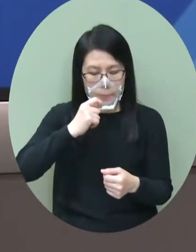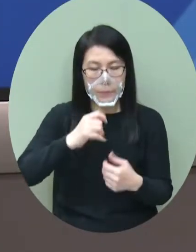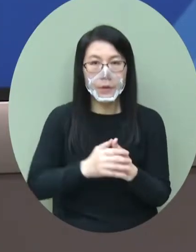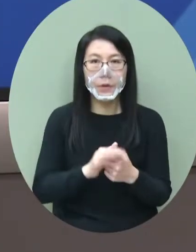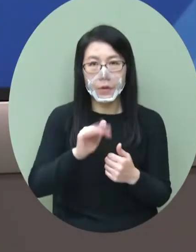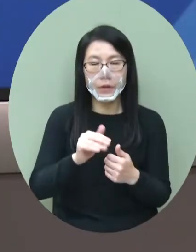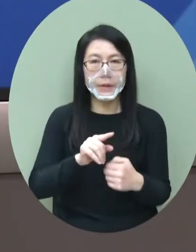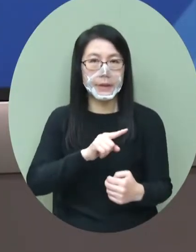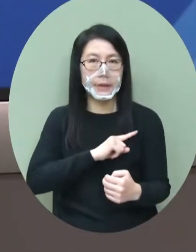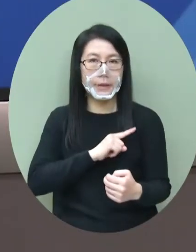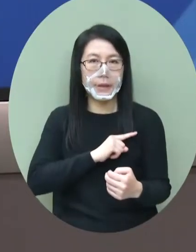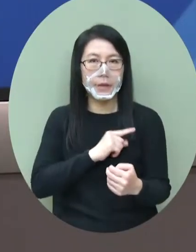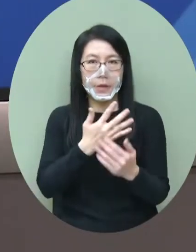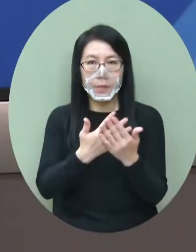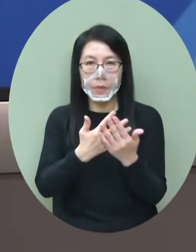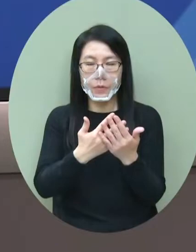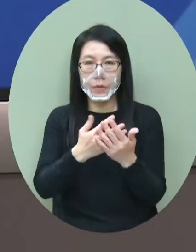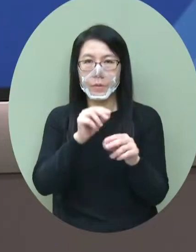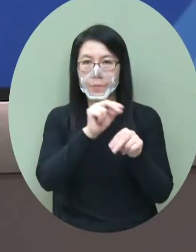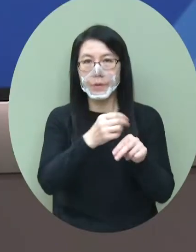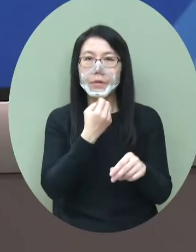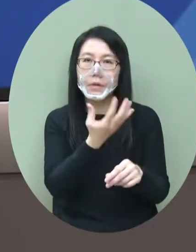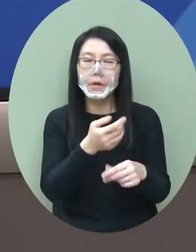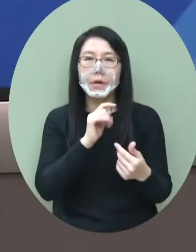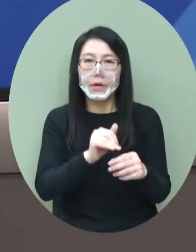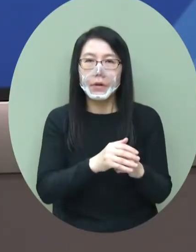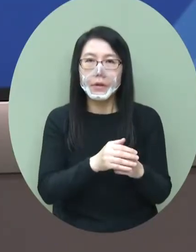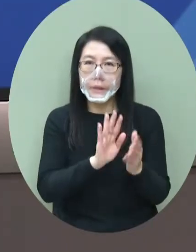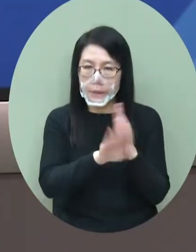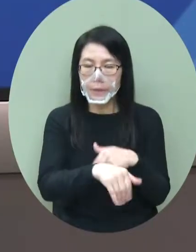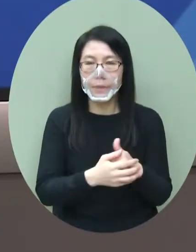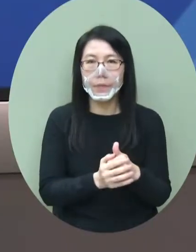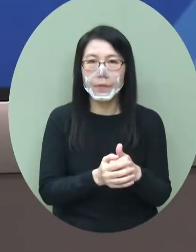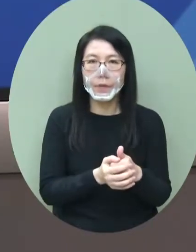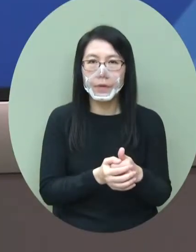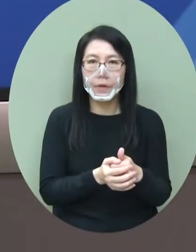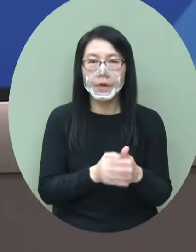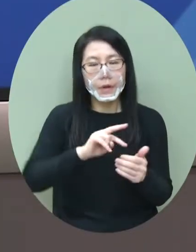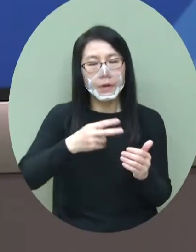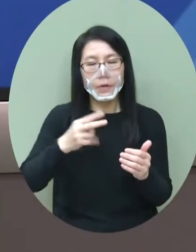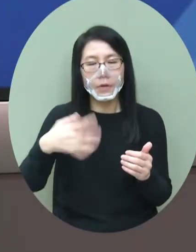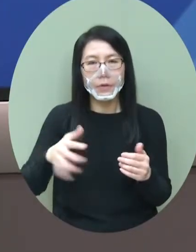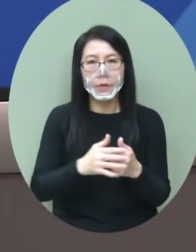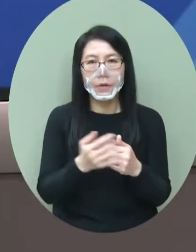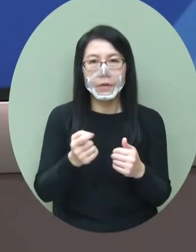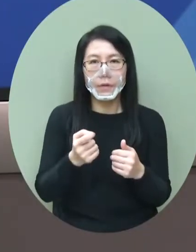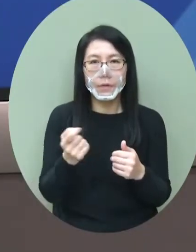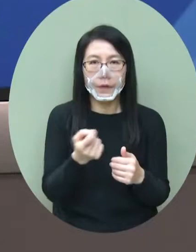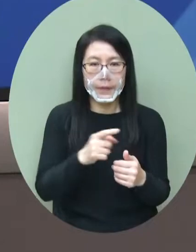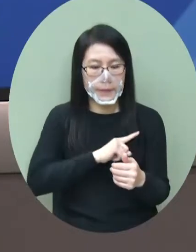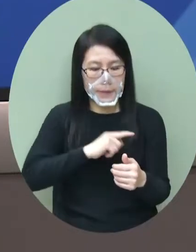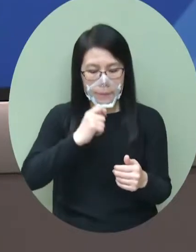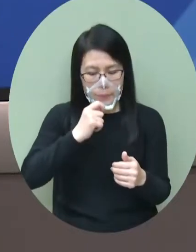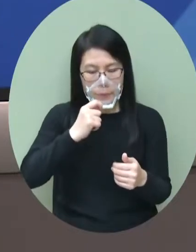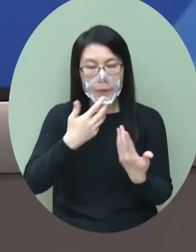测试可以自行的去申报之后呢，其实呢我们也做了调整，就是很多的